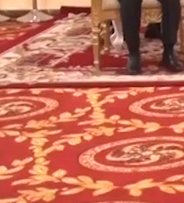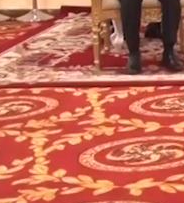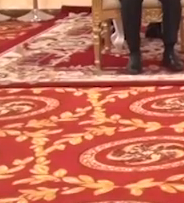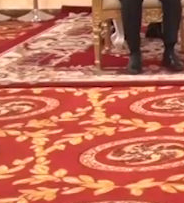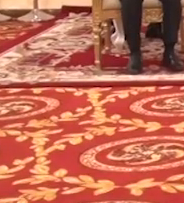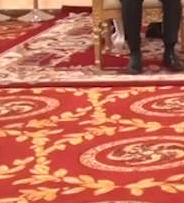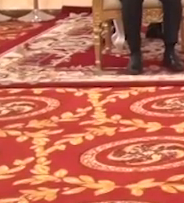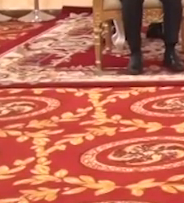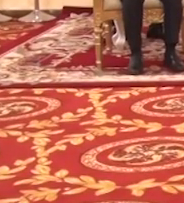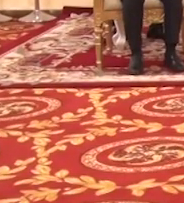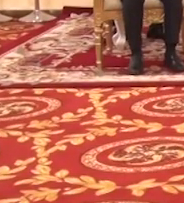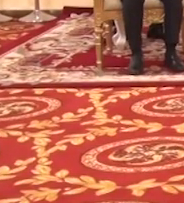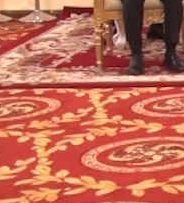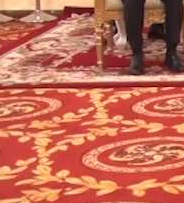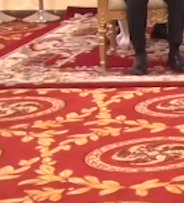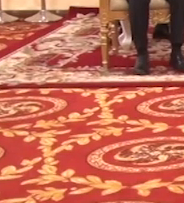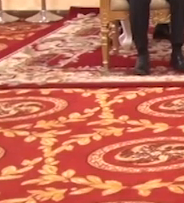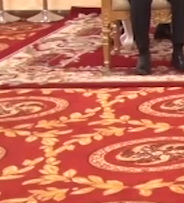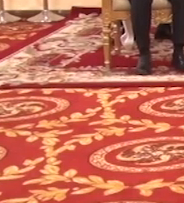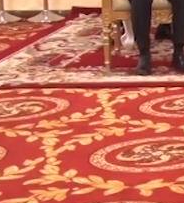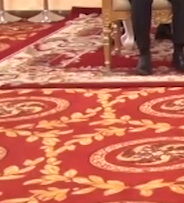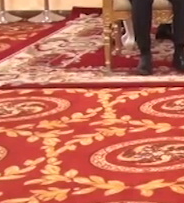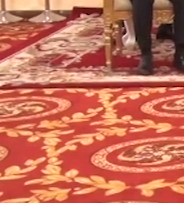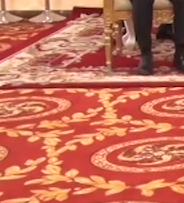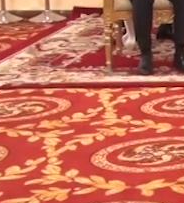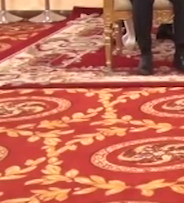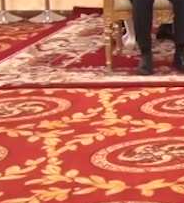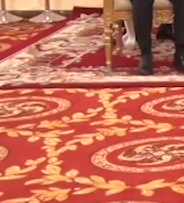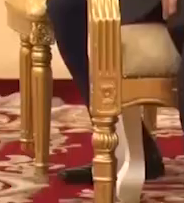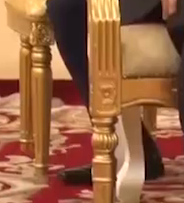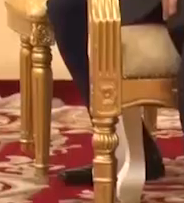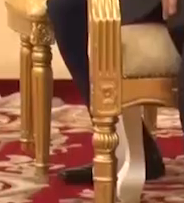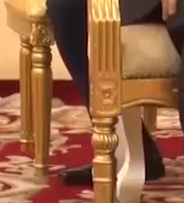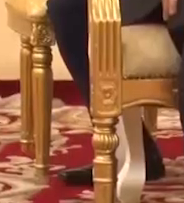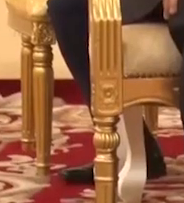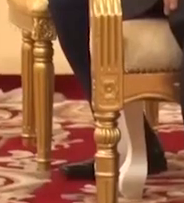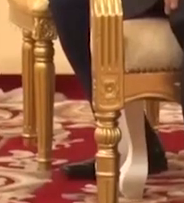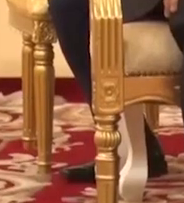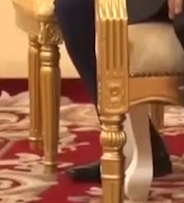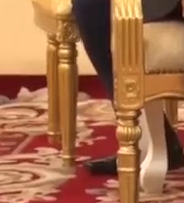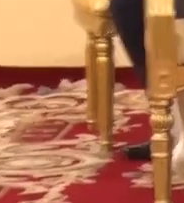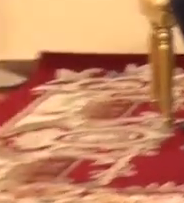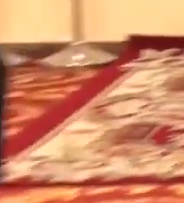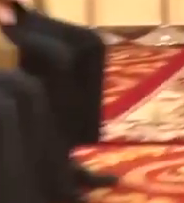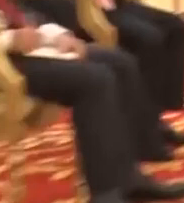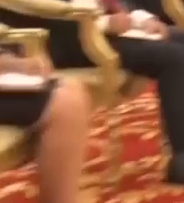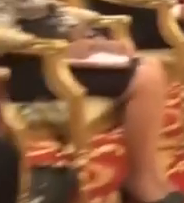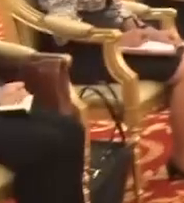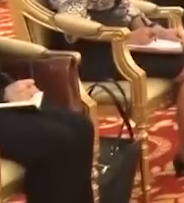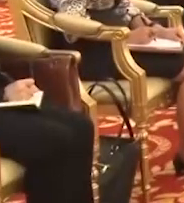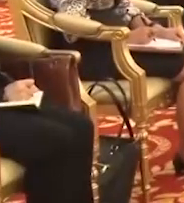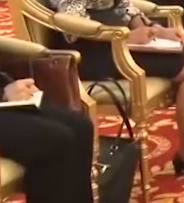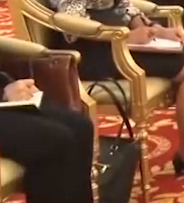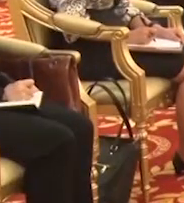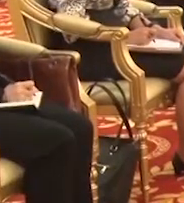ชมบานประดามพญาสู้สกตกดอยสกดายนักโรลึกนังสกดายกรุบจูนไอยดอมโปรเทนรถสภีเวียดนามนังถนัดดักนอมจว